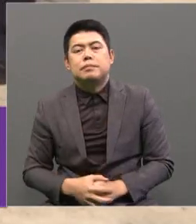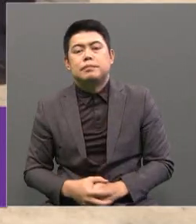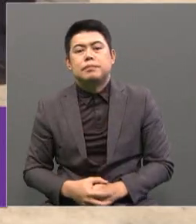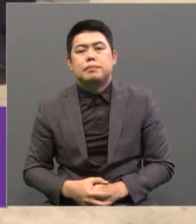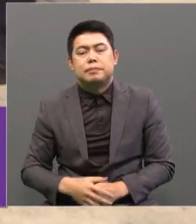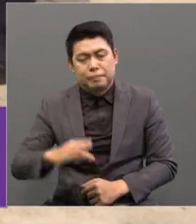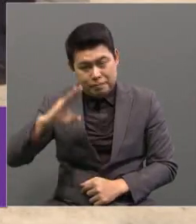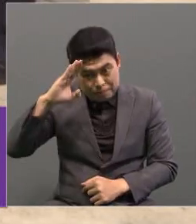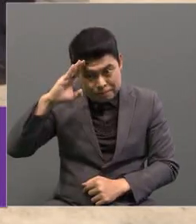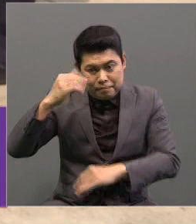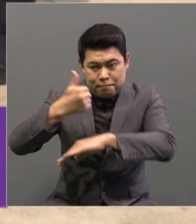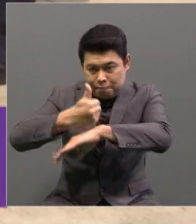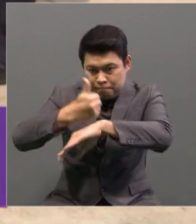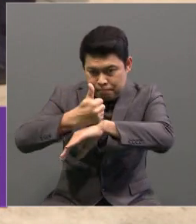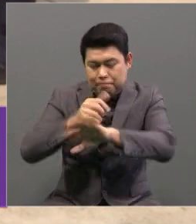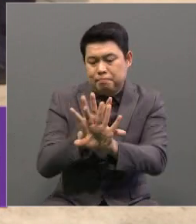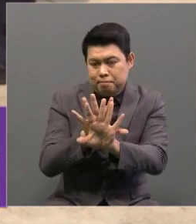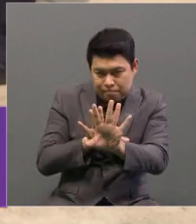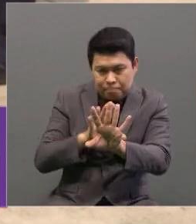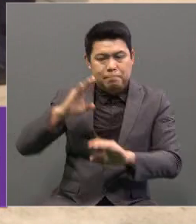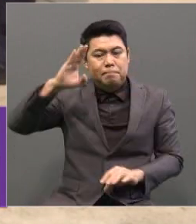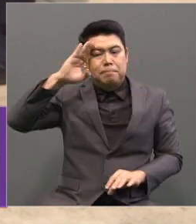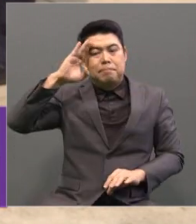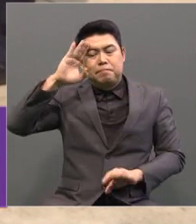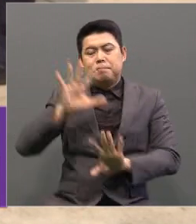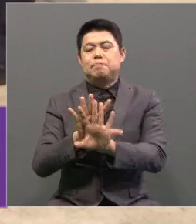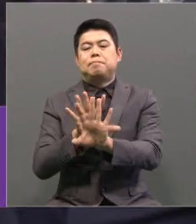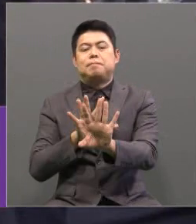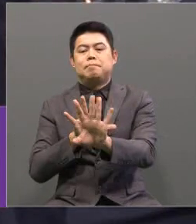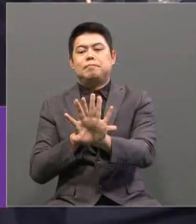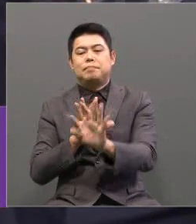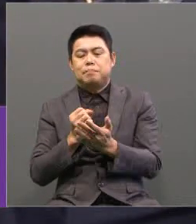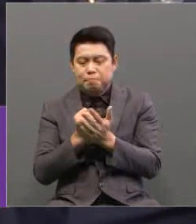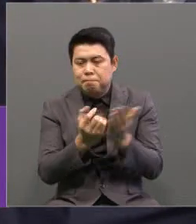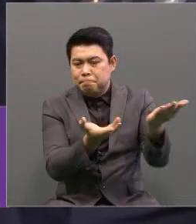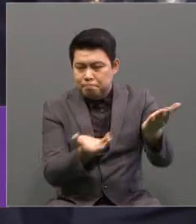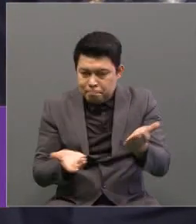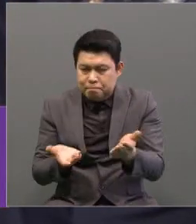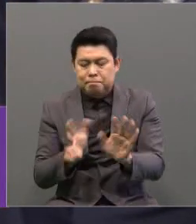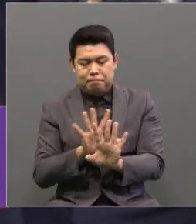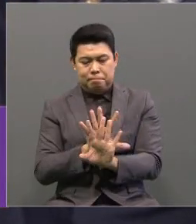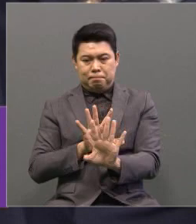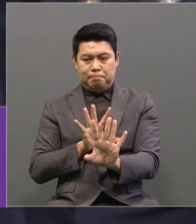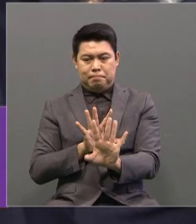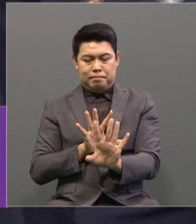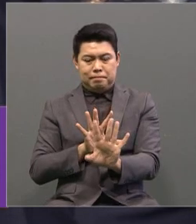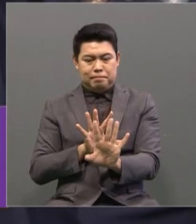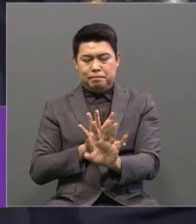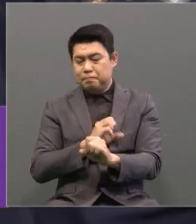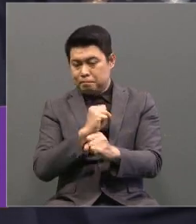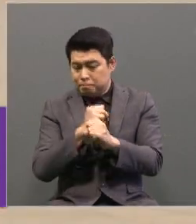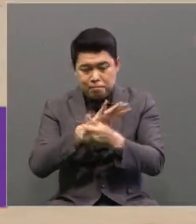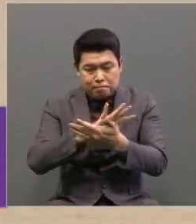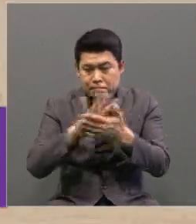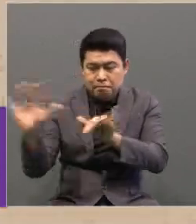สผู้บัญชาการทหารอากาศพร้อมด้วยนายทหารชั้นผู้ใหญ่ของกองทัพอากาศเข้ามาให้การต้อนรับเลยนะครับซึ่งถือว่าเป็นการเสร็จสิ้นภารกิจ